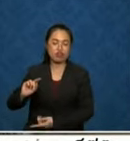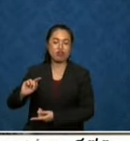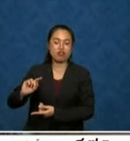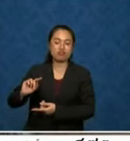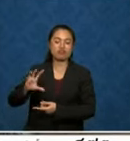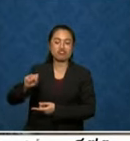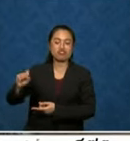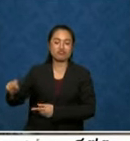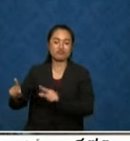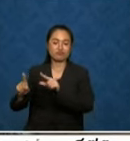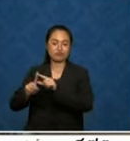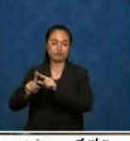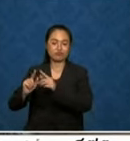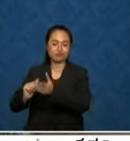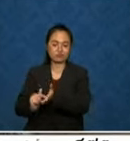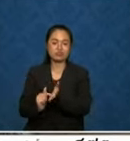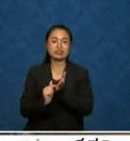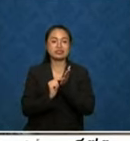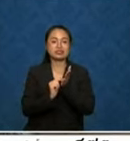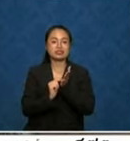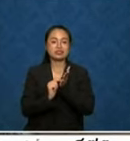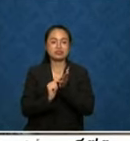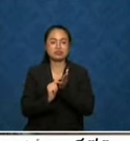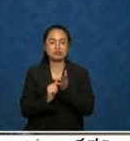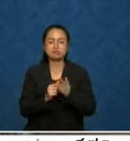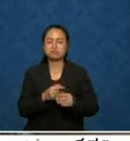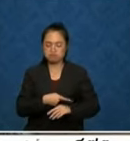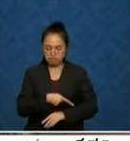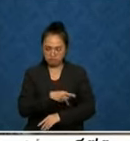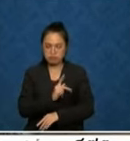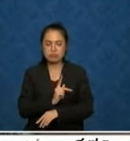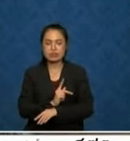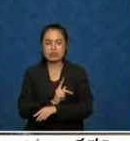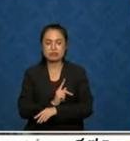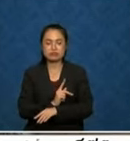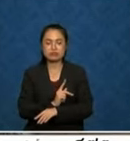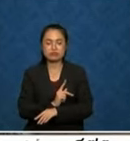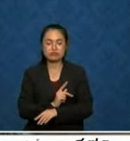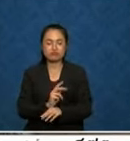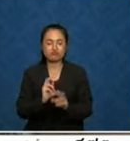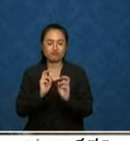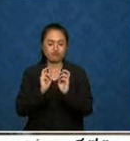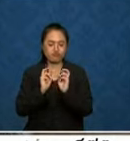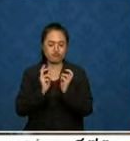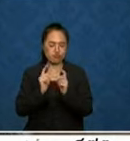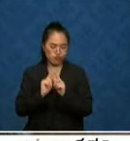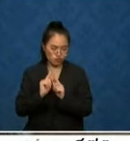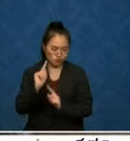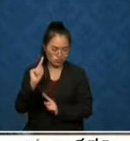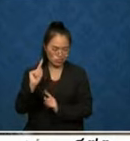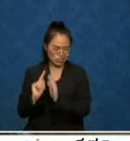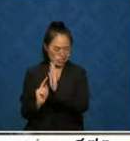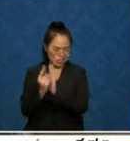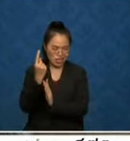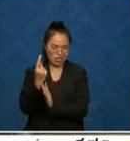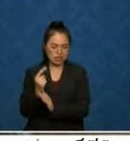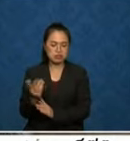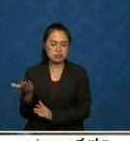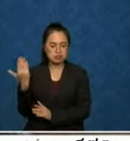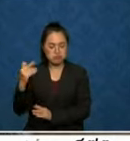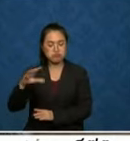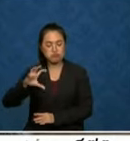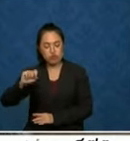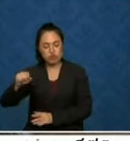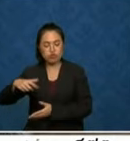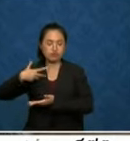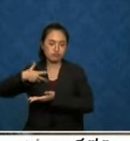นเป็นผู้เสนอท่านประธานที่เคารพครับประเด็นแรกอย่างที่เพื่อนๆสมาชิกได้อภิปรายและพี่น้อง